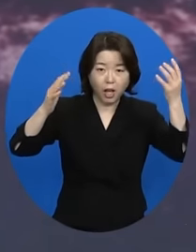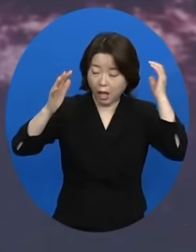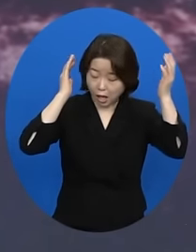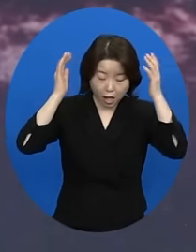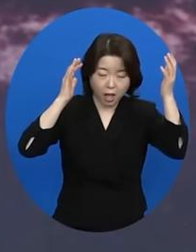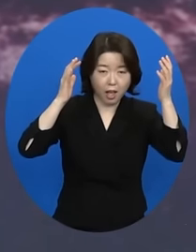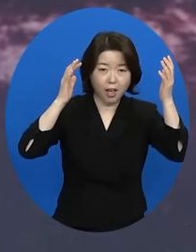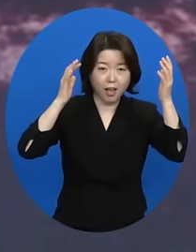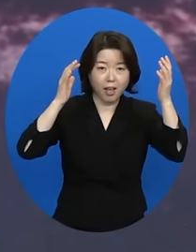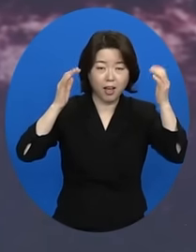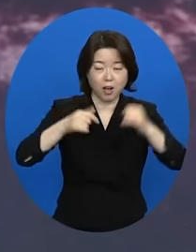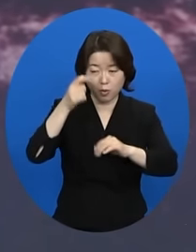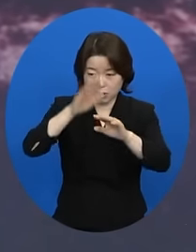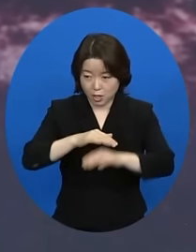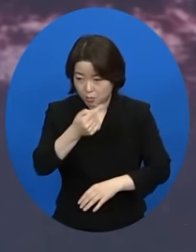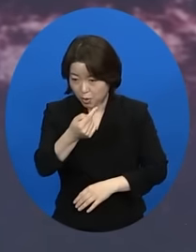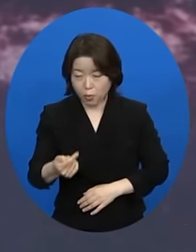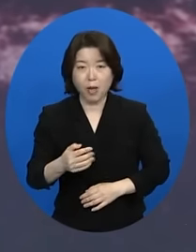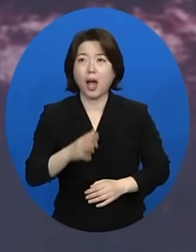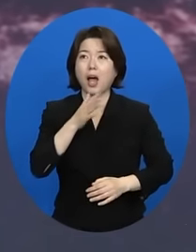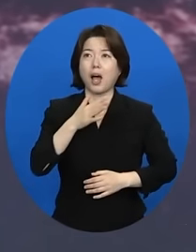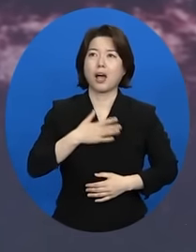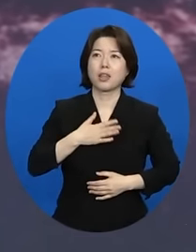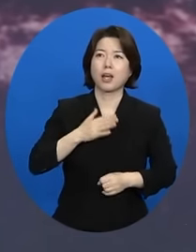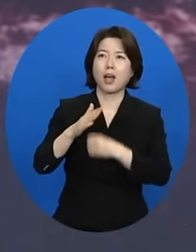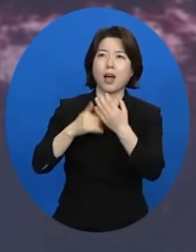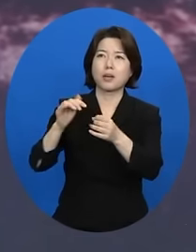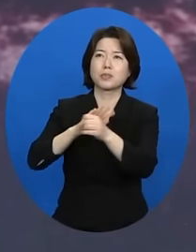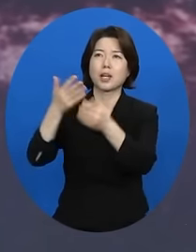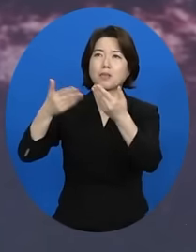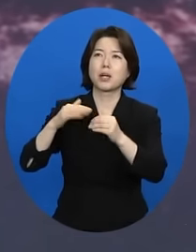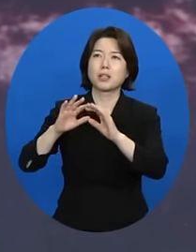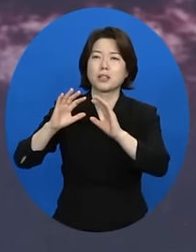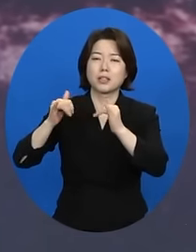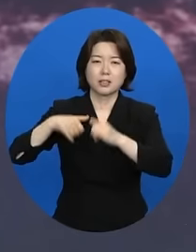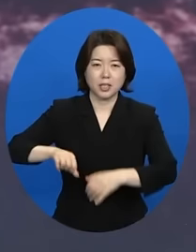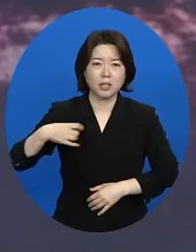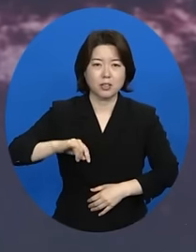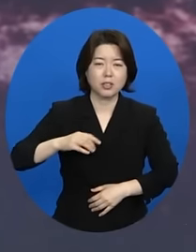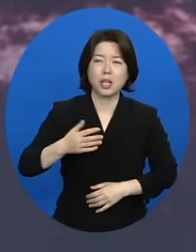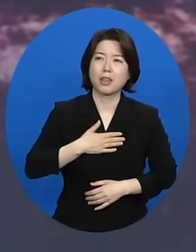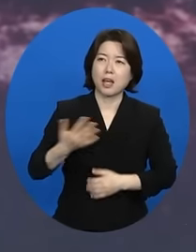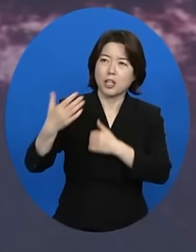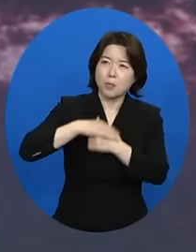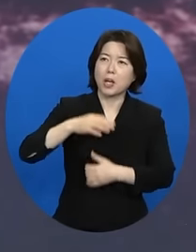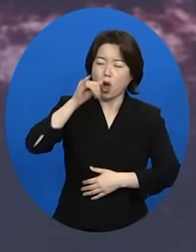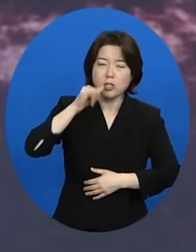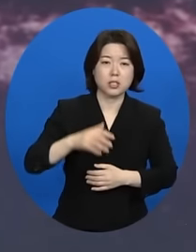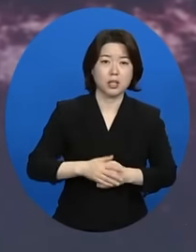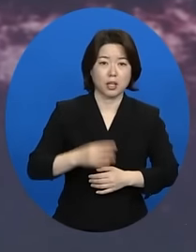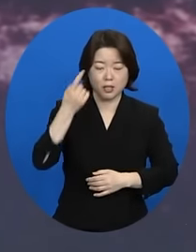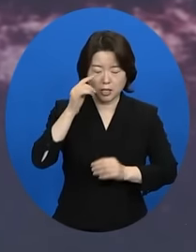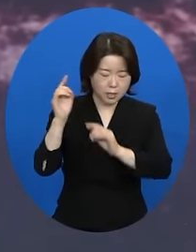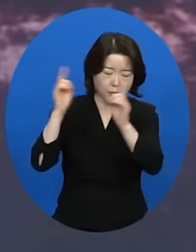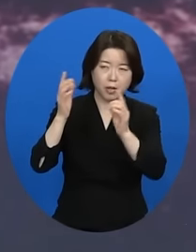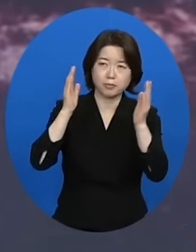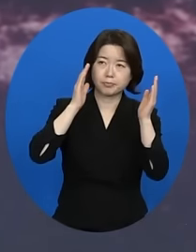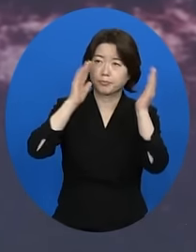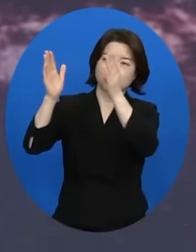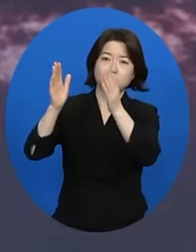혼동이 되다가 예배 듣다가 오면, 아, 내가 하나님 사랑받는 자녀지, 아, 하나님이 나에게 이런 사명을 주셨지, 그리고 다시 한번 정렬이